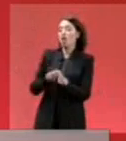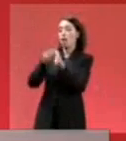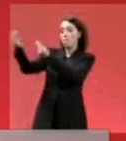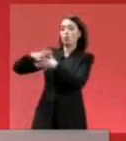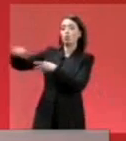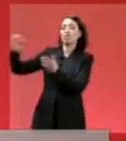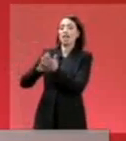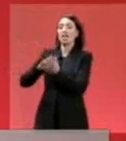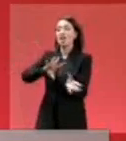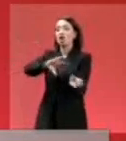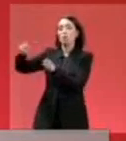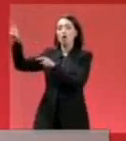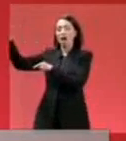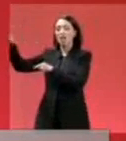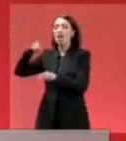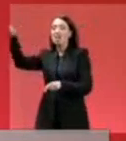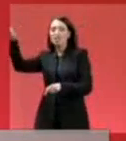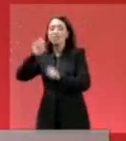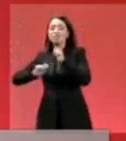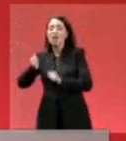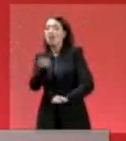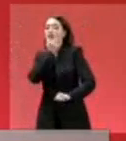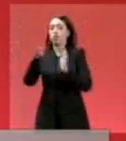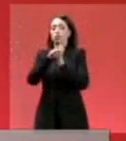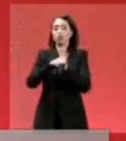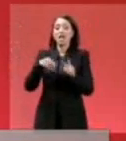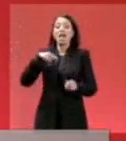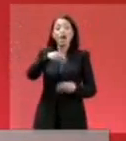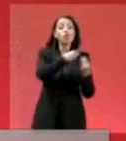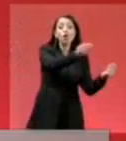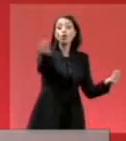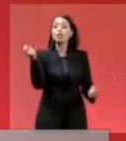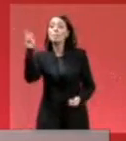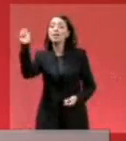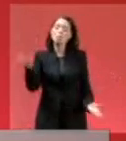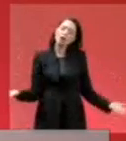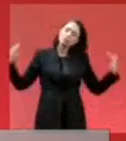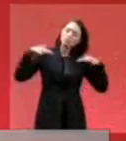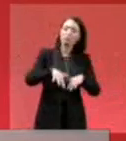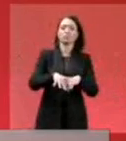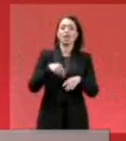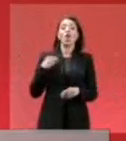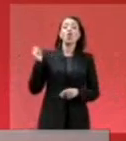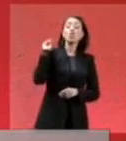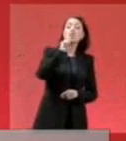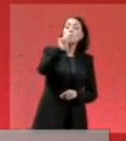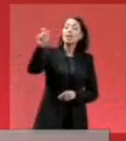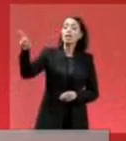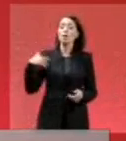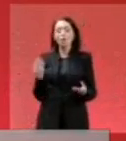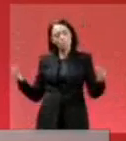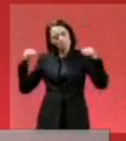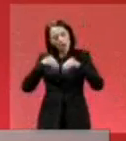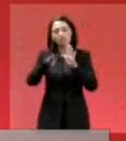να το πάρουν άλλοι ή να το αξιοποιήσουν όπως θέλουν αυτοί. Και δώστε μήνυμα συμμετοχής. Δώστε μήνυμα παρέμβασης στα κοινά.